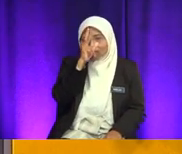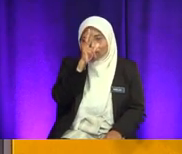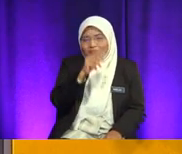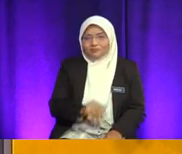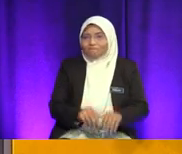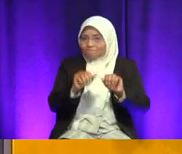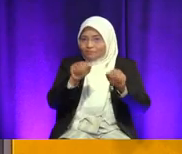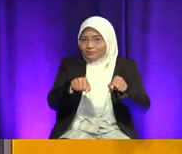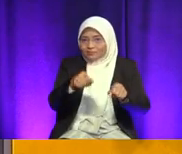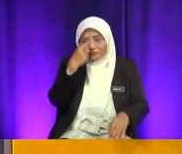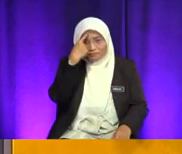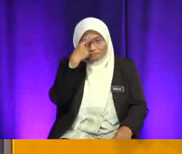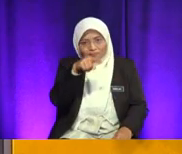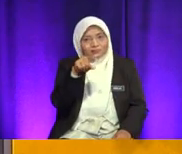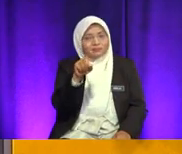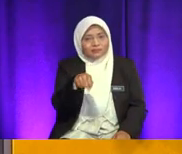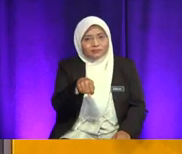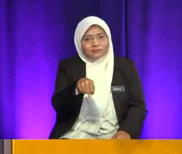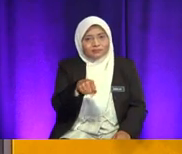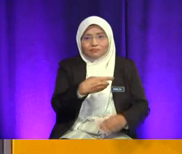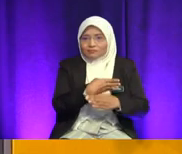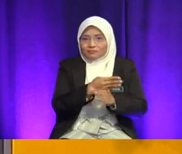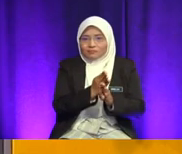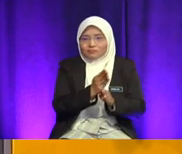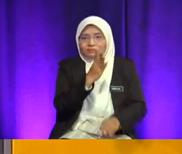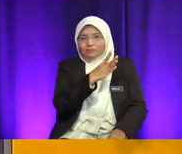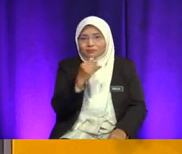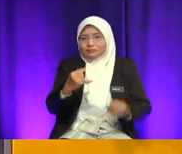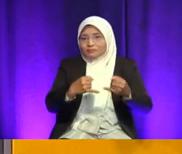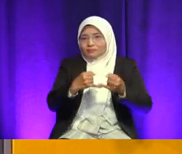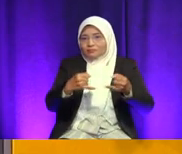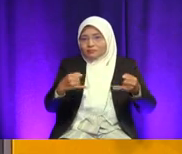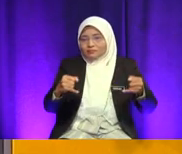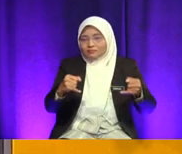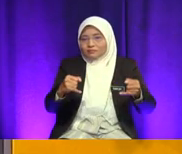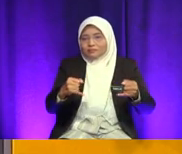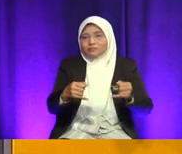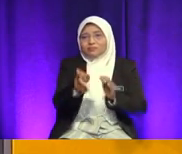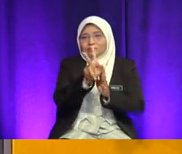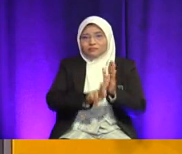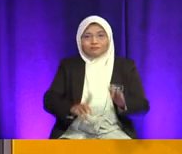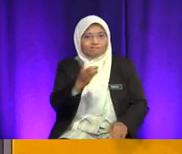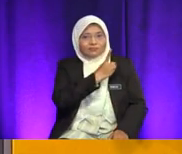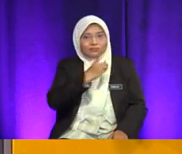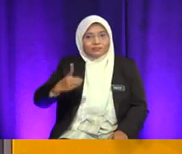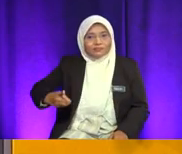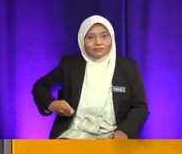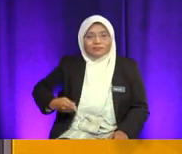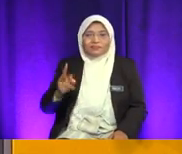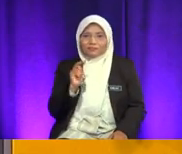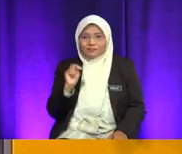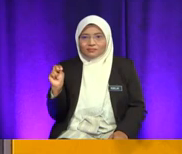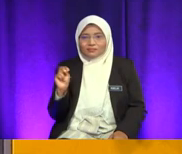menentukan bentuk dan jenis kedaulatan ada 4 jenis kedaulatan yang perlu